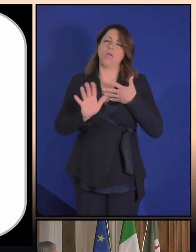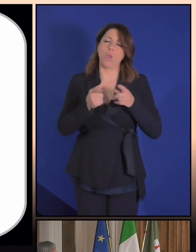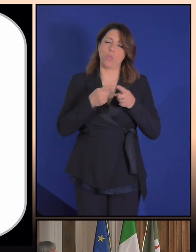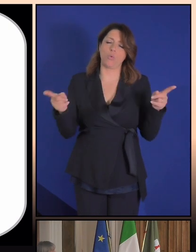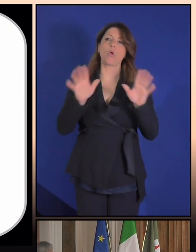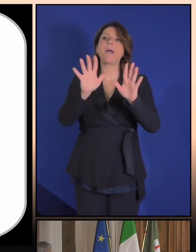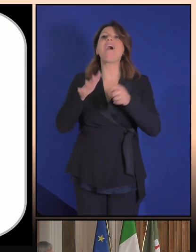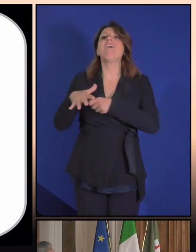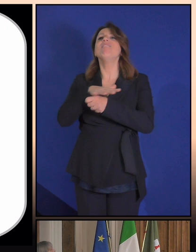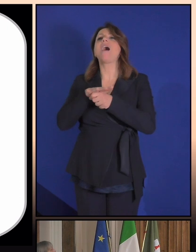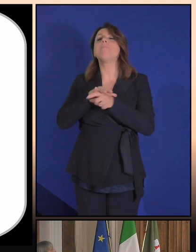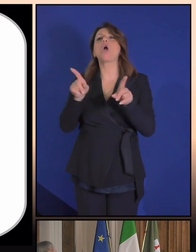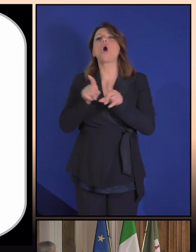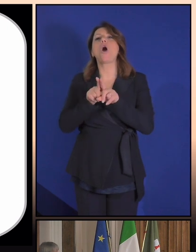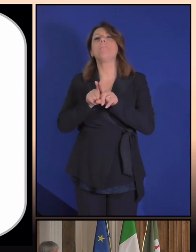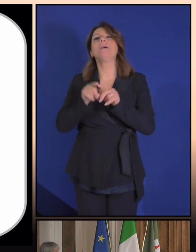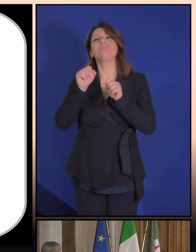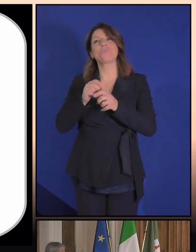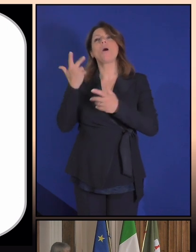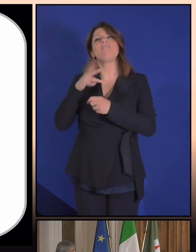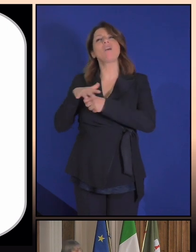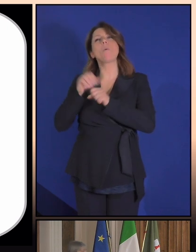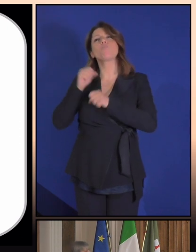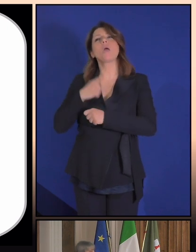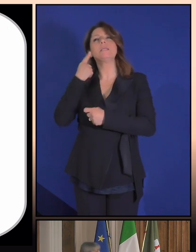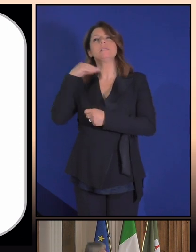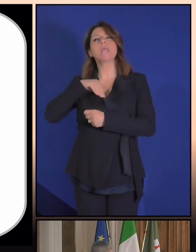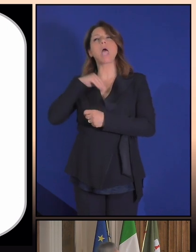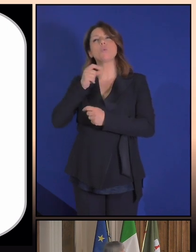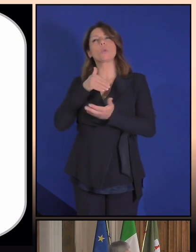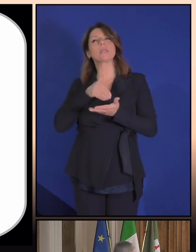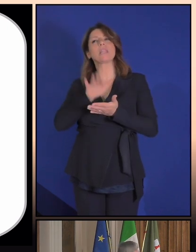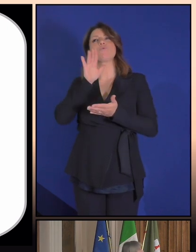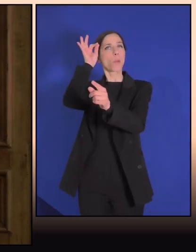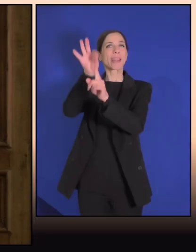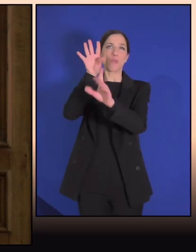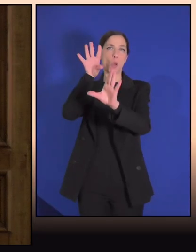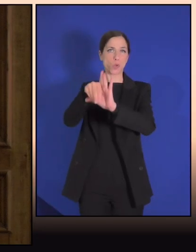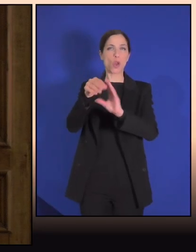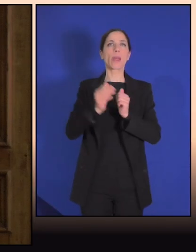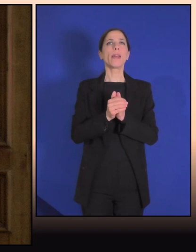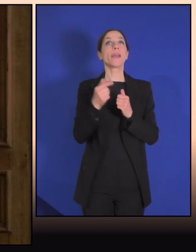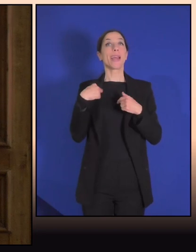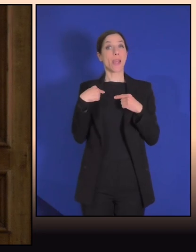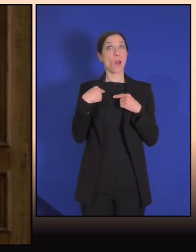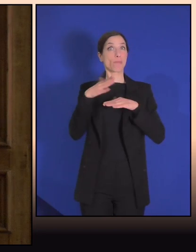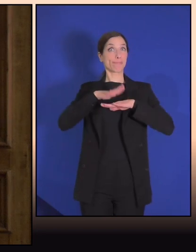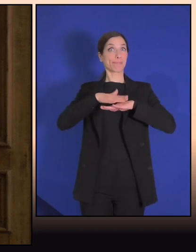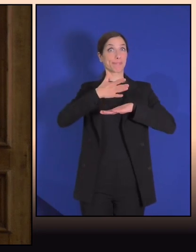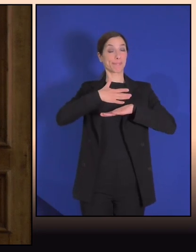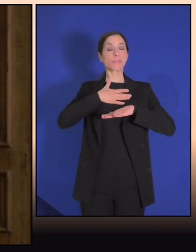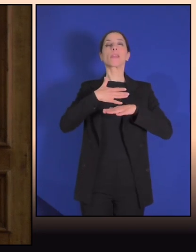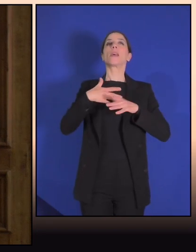guida nazionali mancanti, è stato sottolineato, per la presa in carico del paziente sordo e della sua famiglia. Quindi il